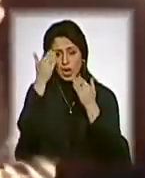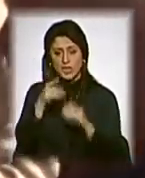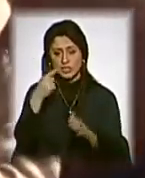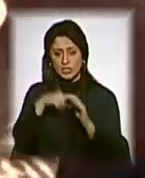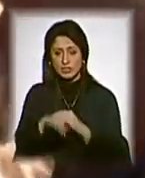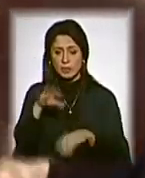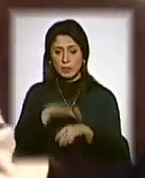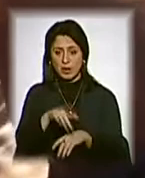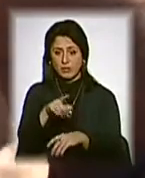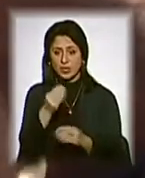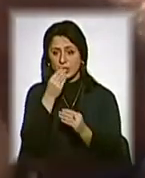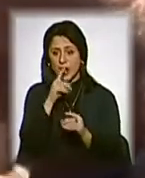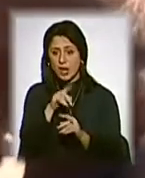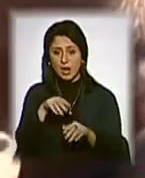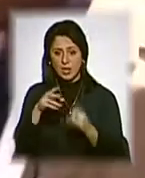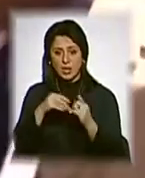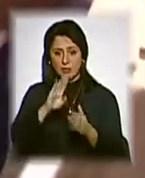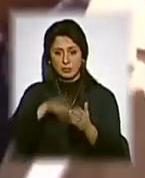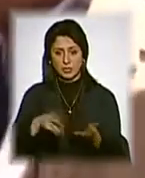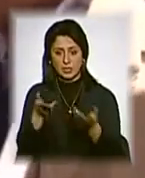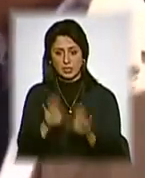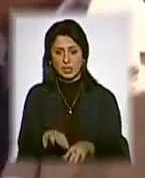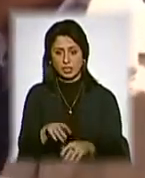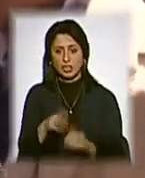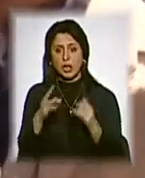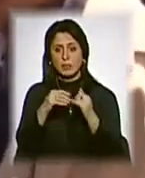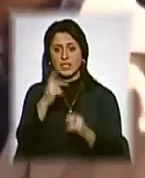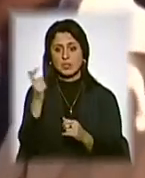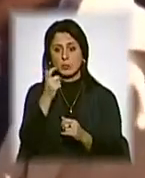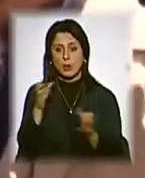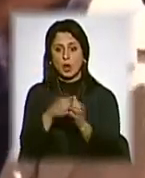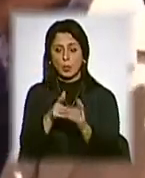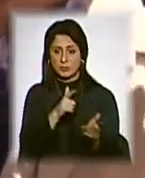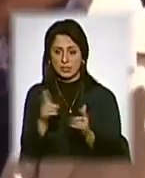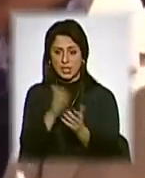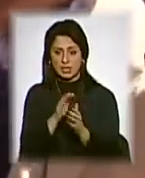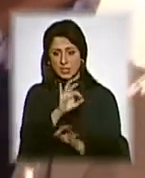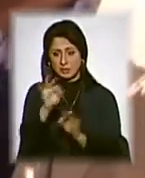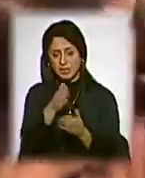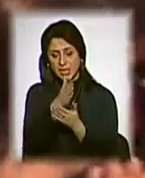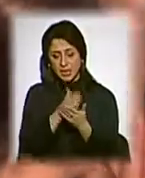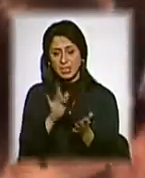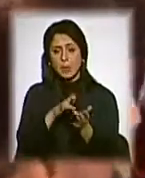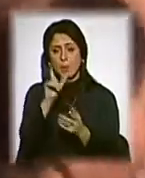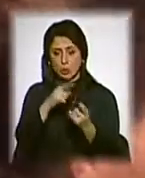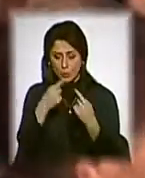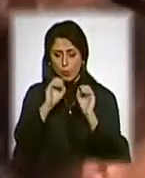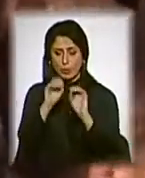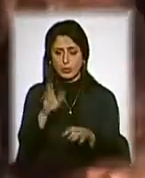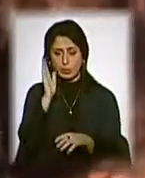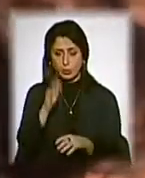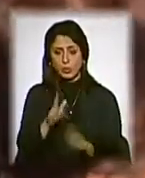გამო კი ფაქტობრივად საკარმიდამო ნაკვეთების გარეშე დარჩნენ. მიწის მფლობელი კომპანიები მზად არიან ფართობის ნაწილი მოსახლეობას დაუბრუნონ,